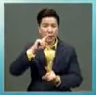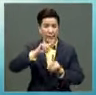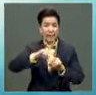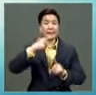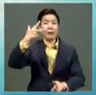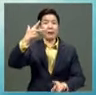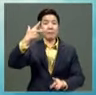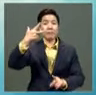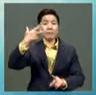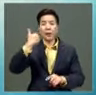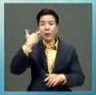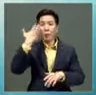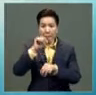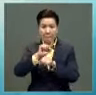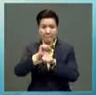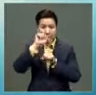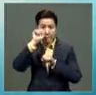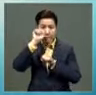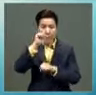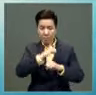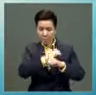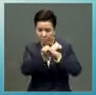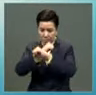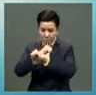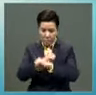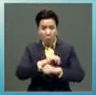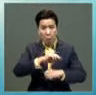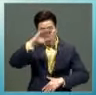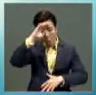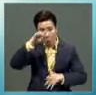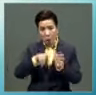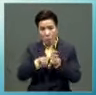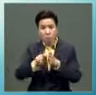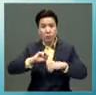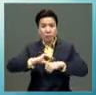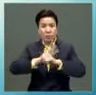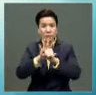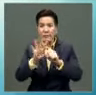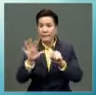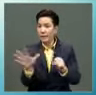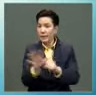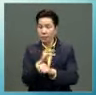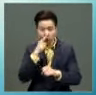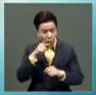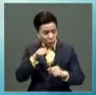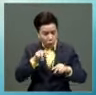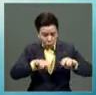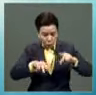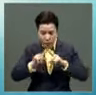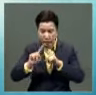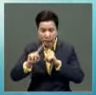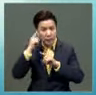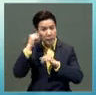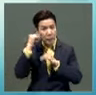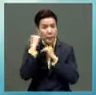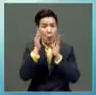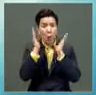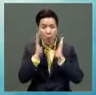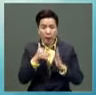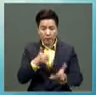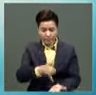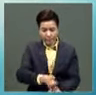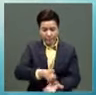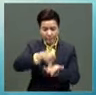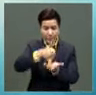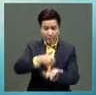คมมีการประกาศมาตรการป้องกันโรคติดเชื้อไวรัสโคโรนา2019โดยการจำกัดจำนวนคนขึ้นลิ